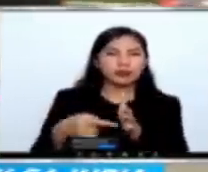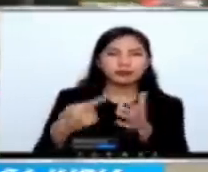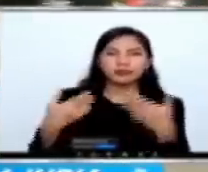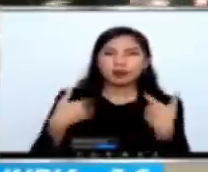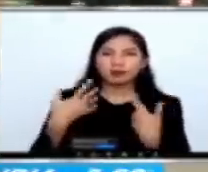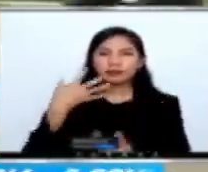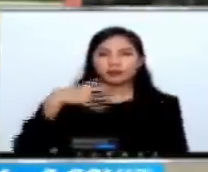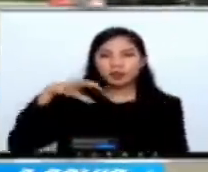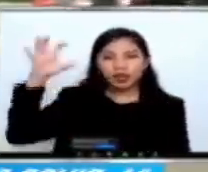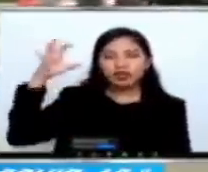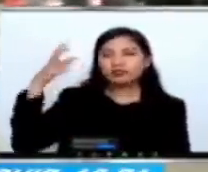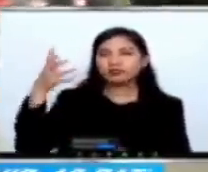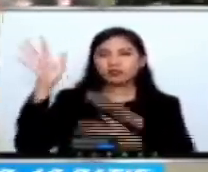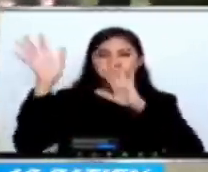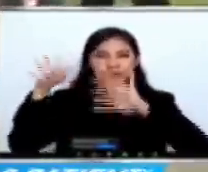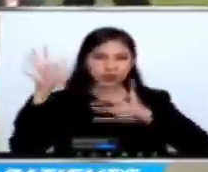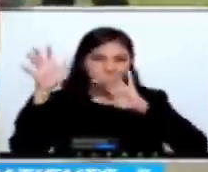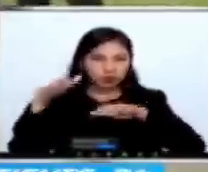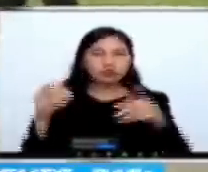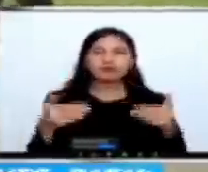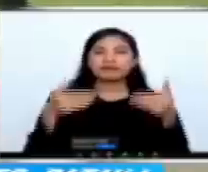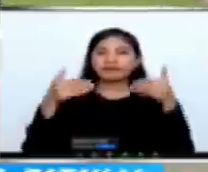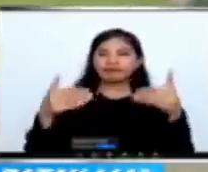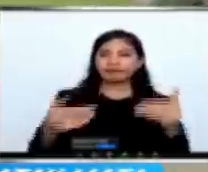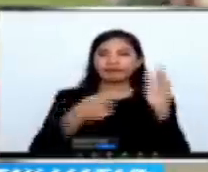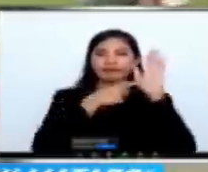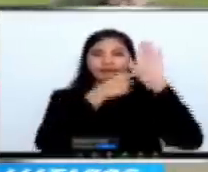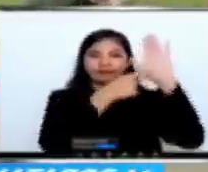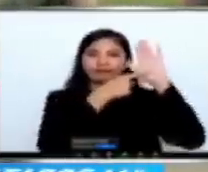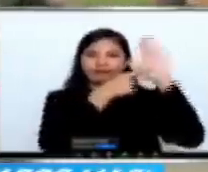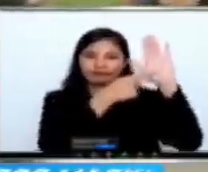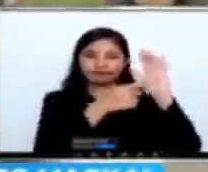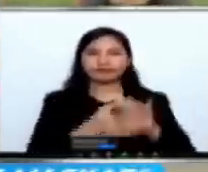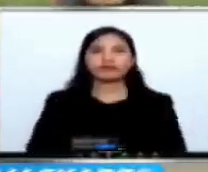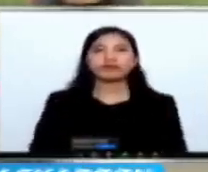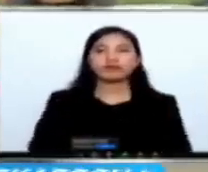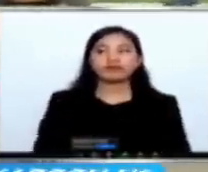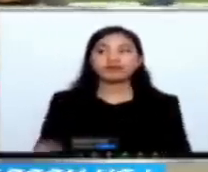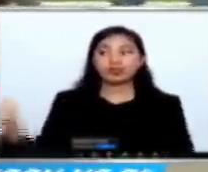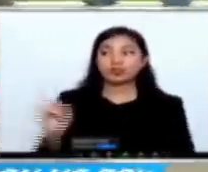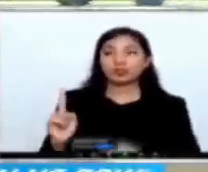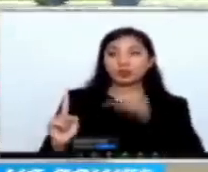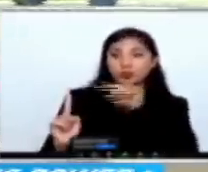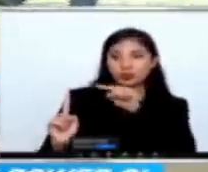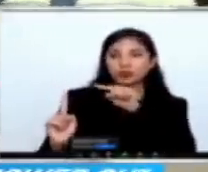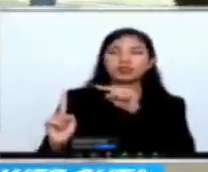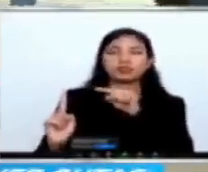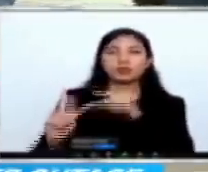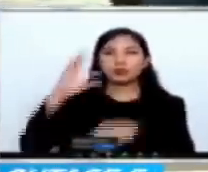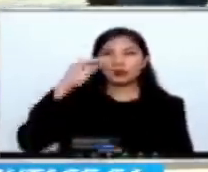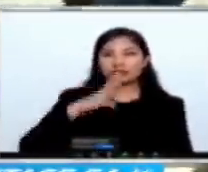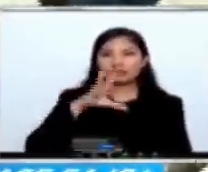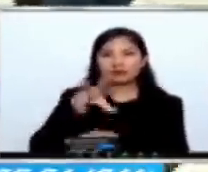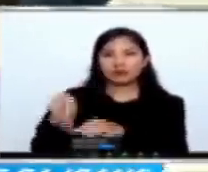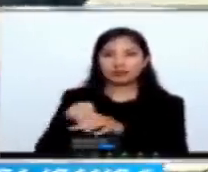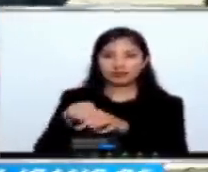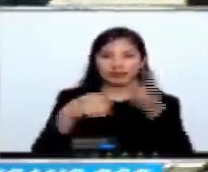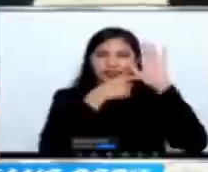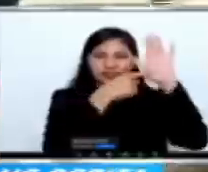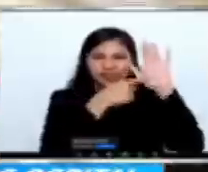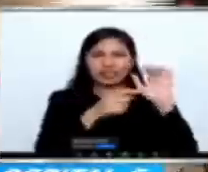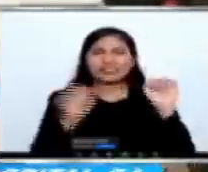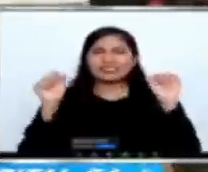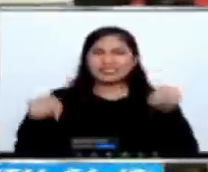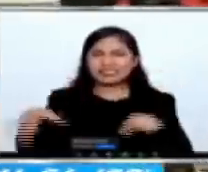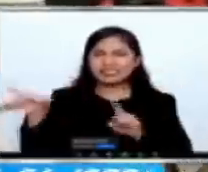sa kanila ang pandemya. Sabi nga ng isang babaeng kasama sa protesta, mari nga sila magkasakit dahil sa kanilang ginagawa. Pero